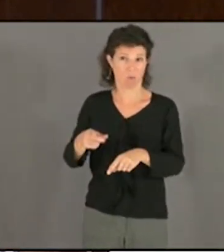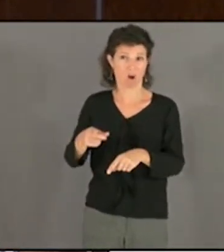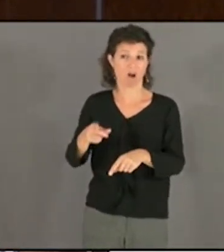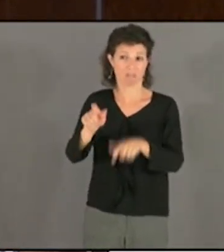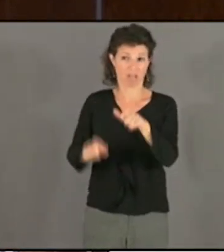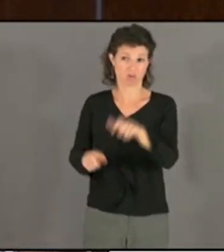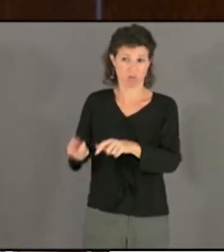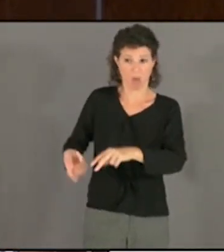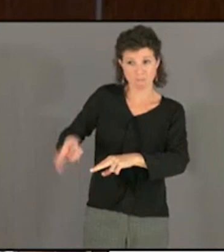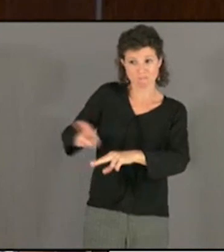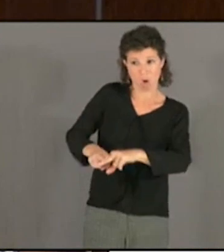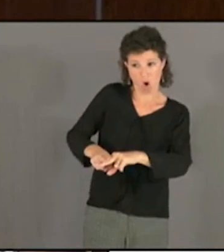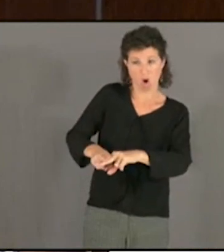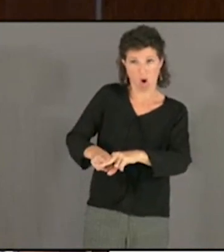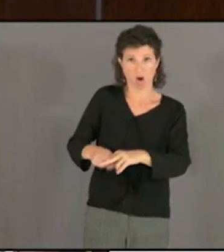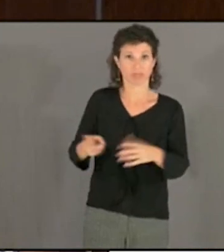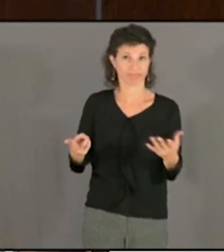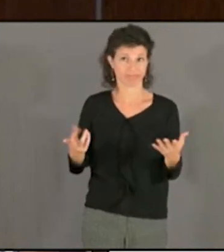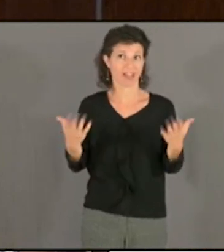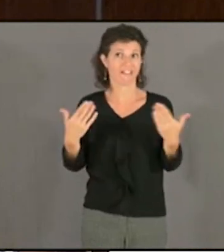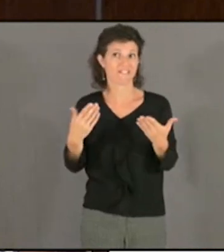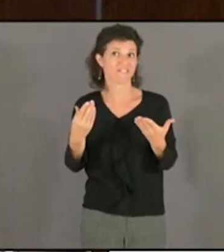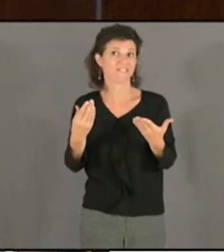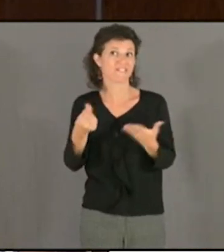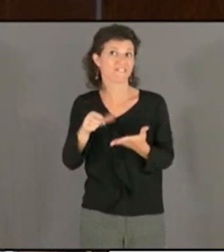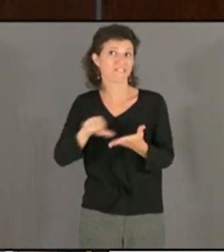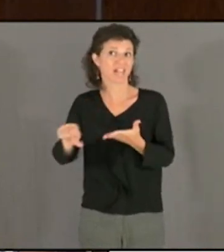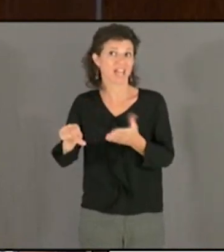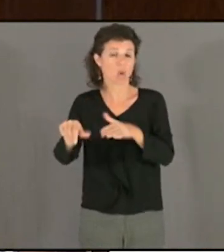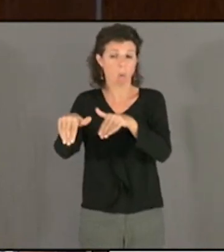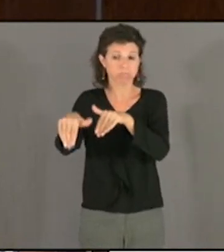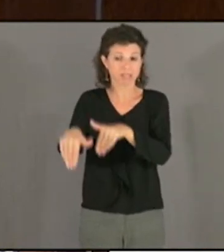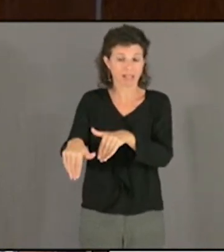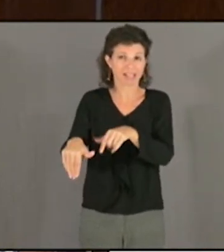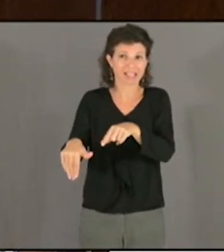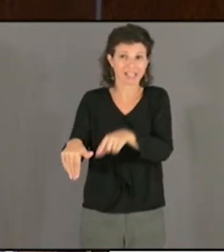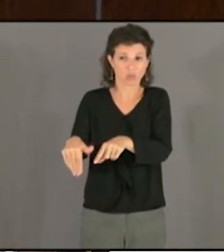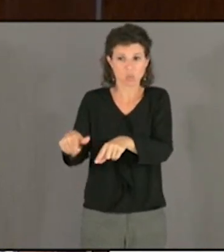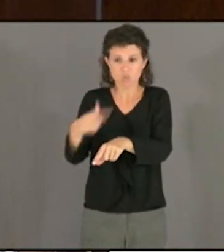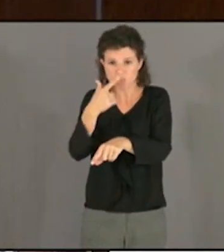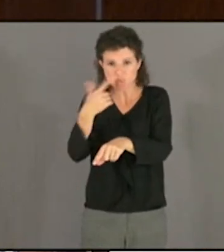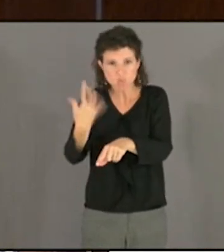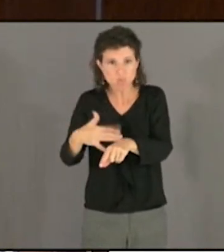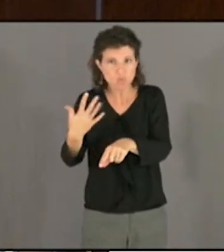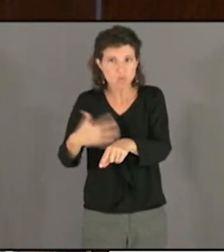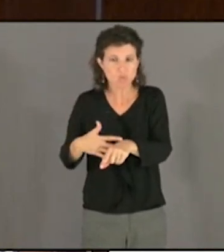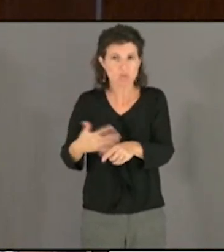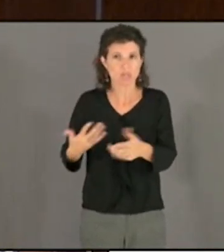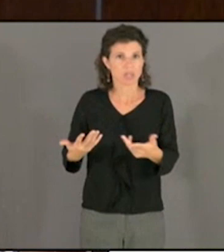qui les frais d'obsèques sont un financement assez difficile à assumer.